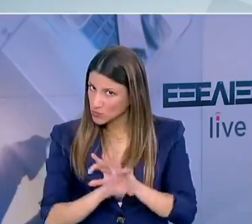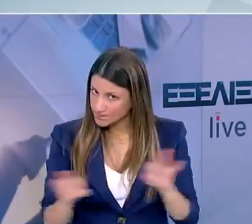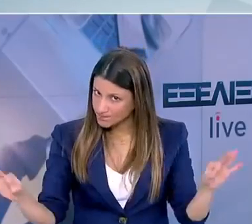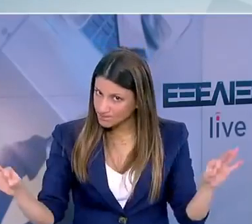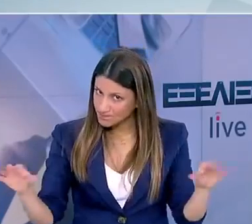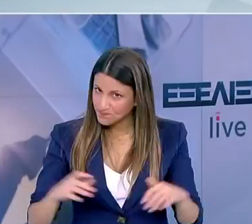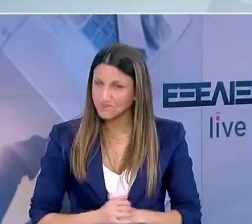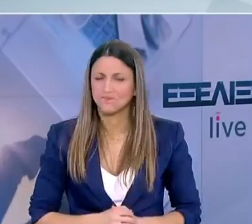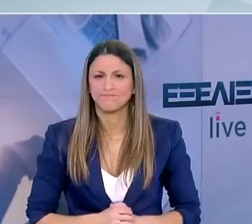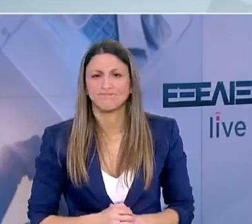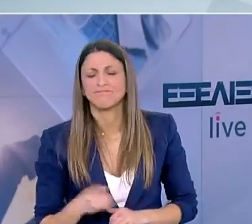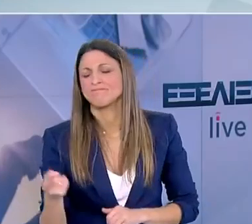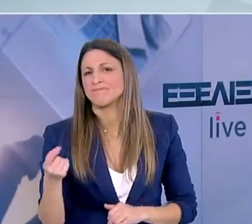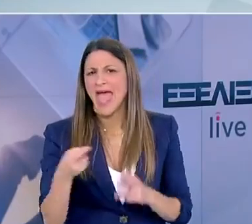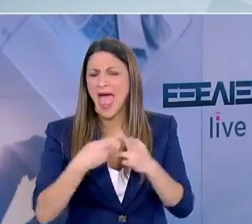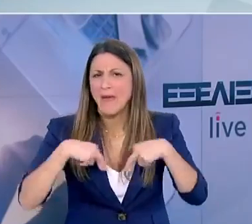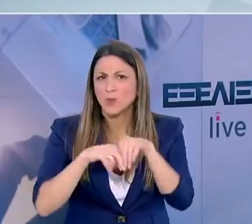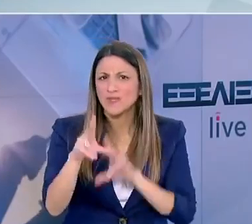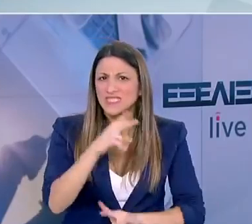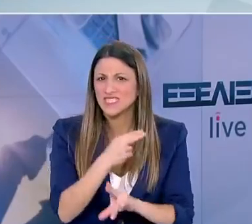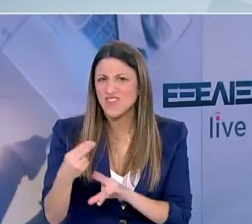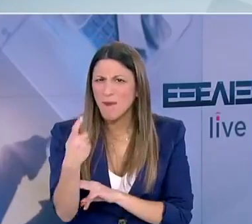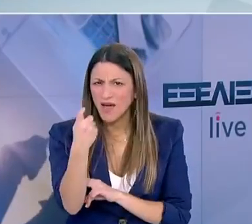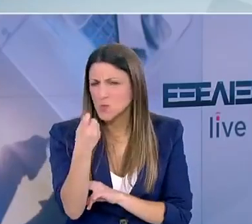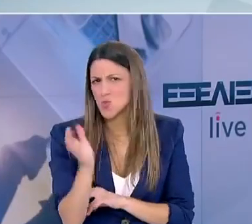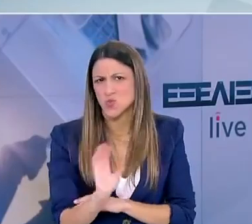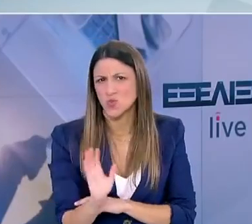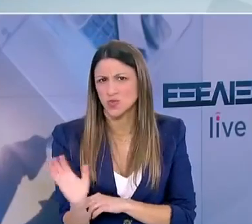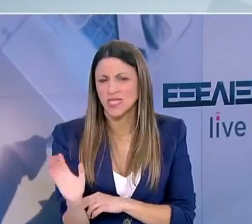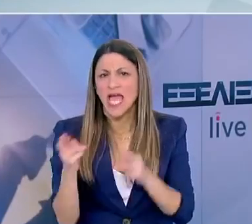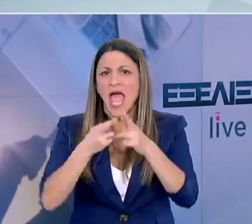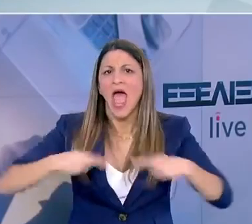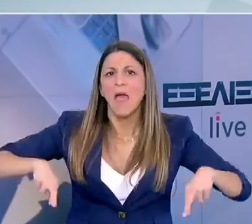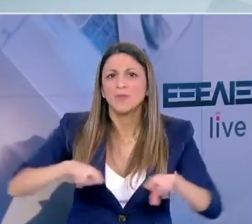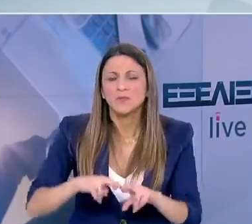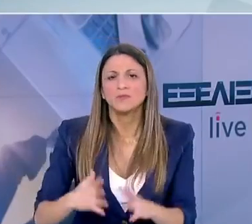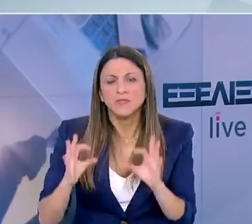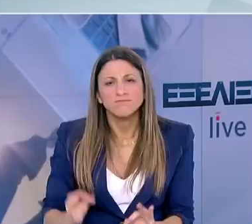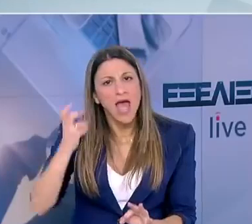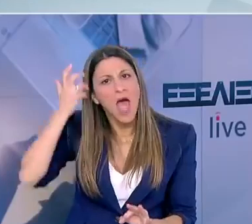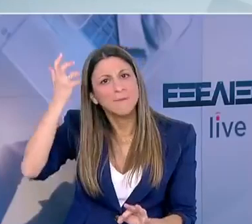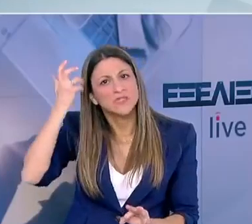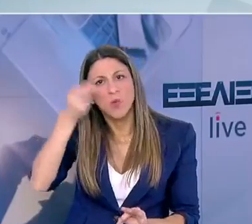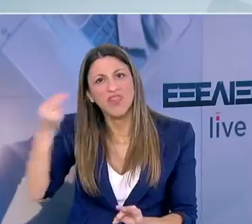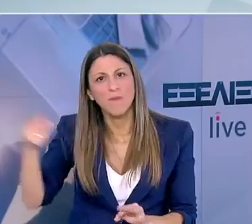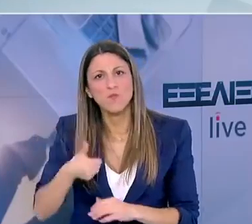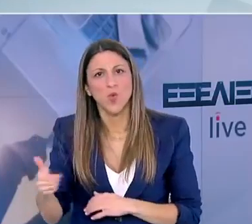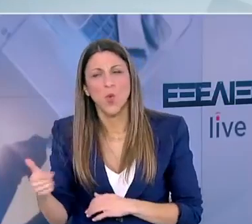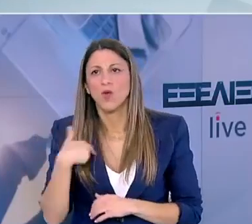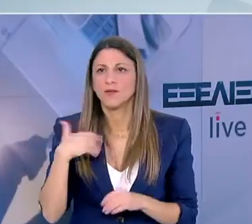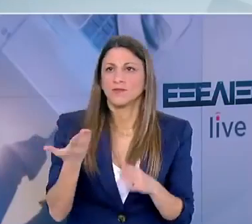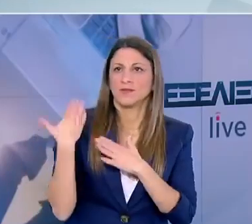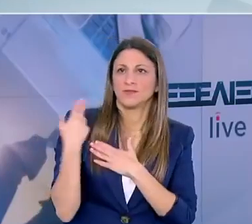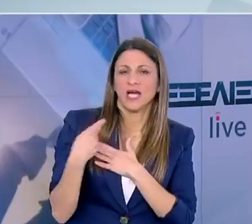Νομίζω δεν είναι έργο της Επιτροπής μας να τοποθετηθεί για τους πόρους. Θεωρώ ότι η Επιτροπή έχει κινηθεί με αυστηρά επιστημονικά κριτήρια μέχρι σήμερα και φυσικά